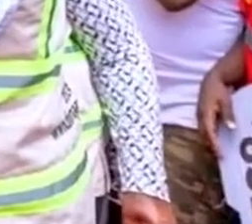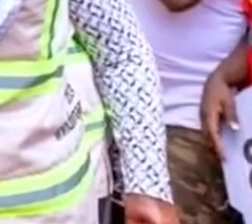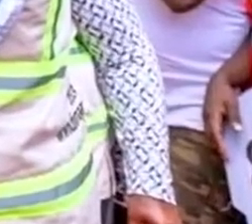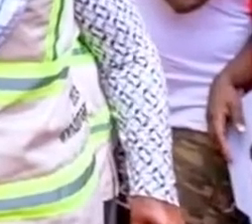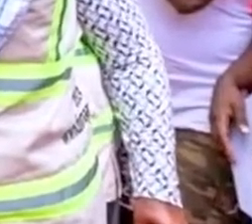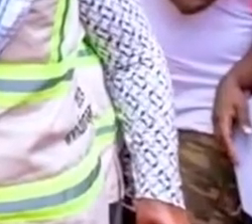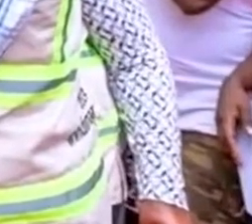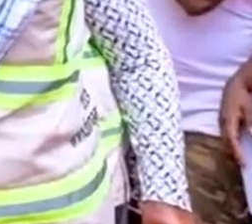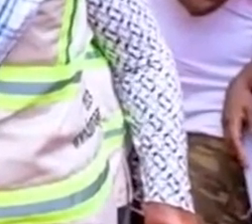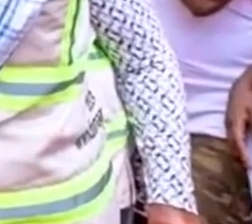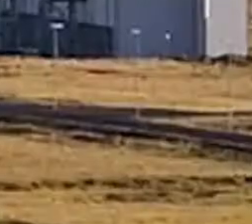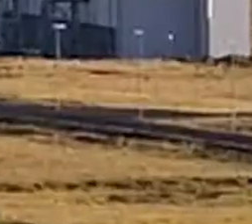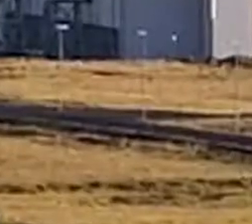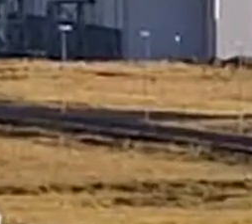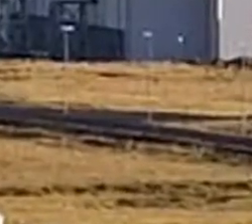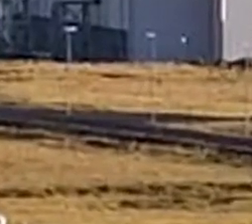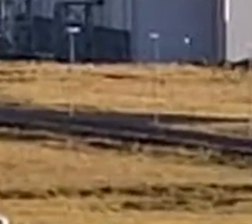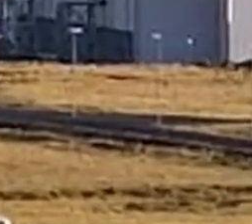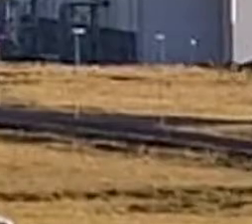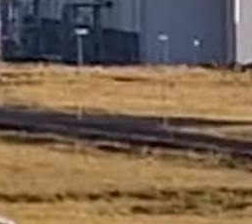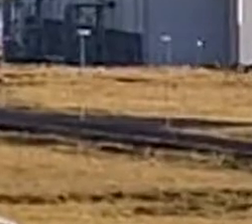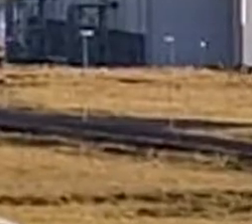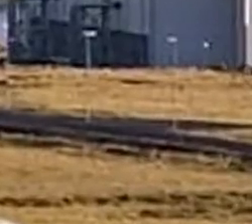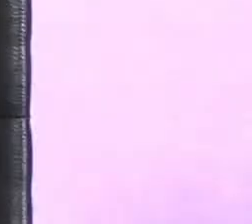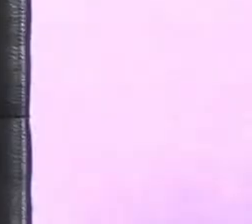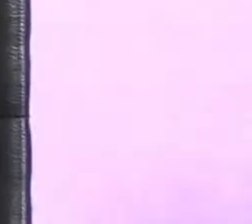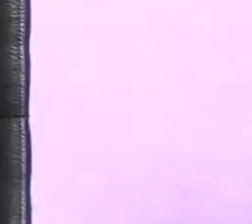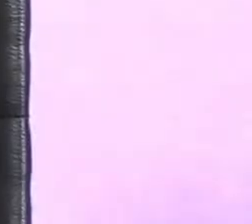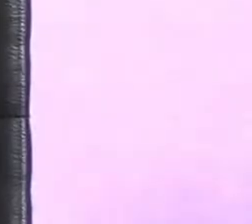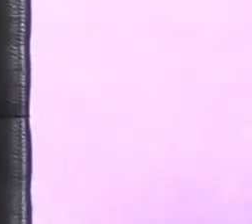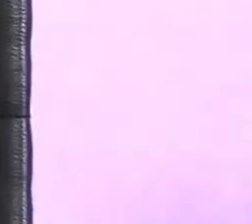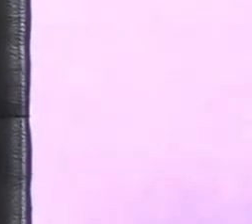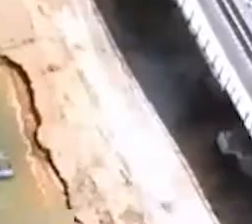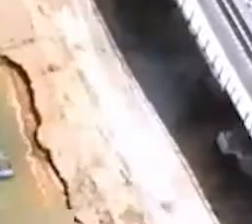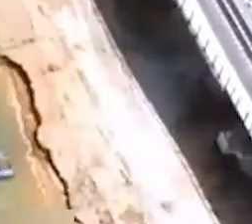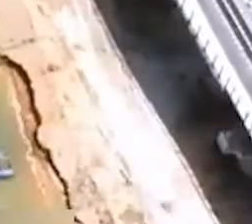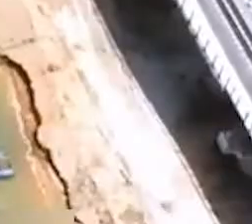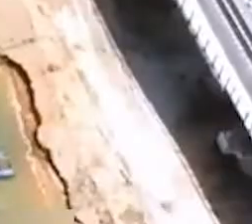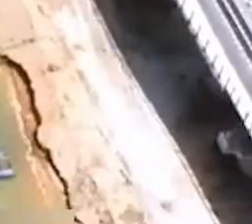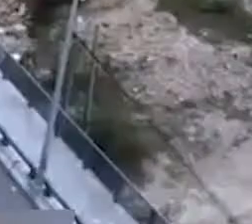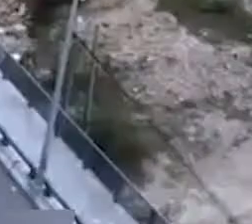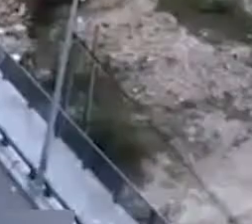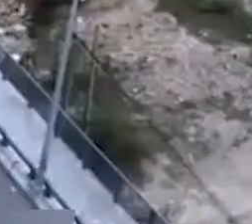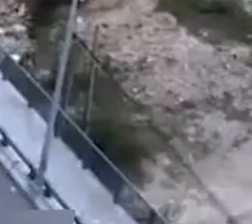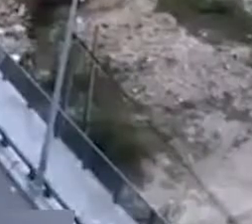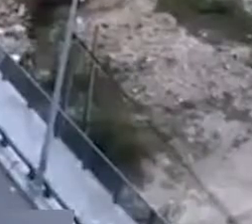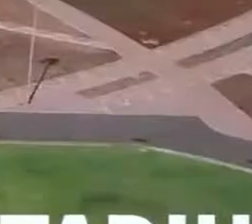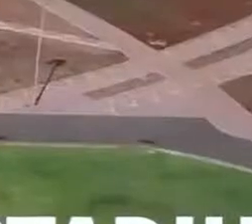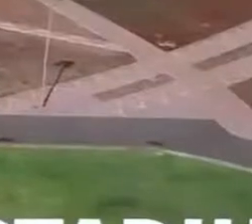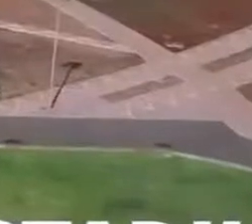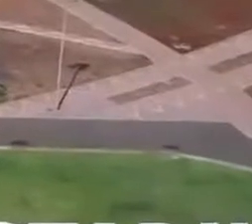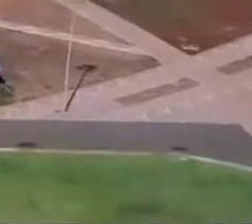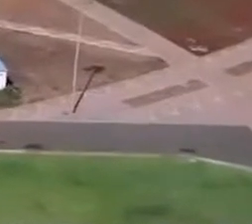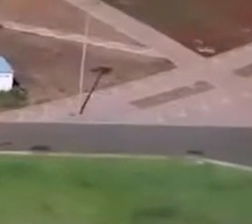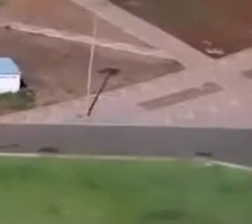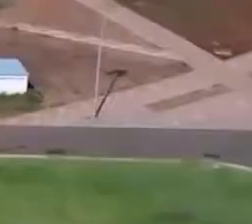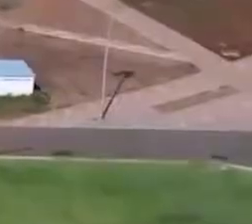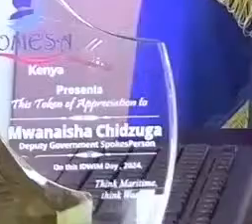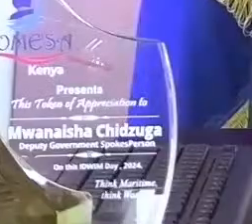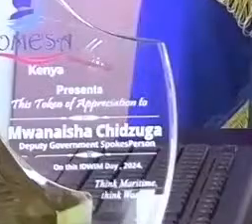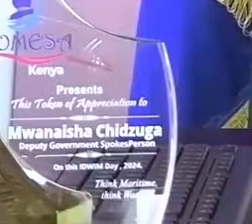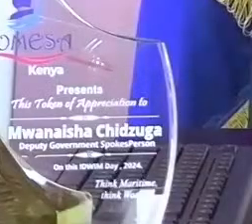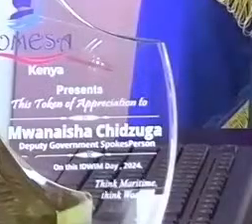yetu kupitia beta agenda ambayo itatupeleka moja kwa moja katika ufanisi wa maendeleo,